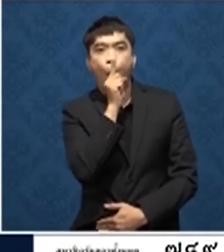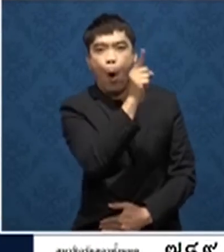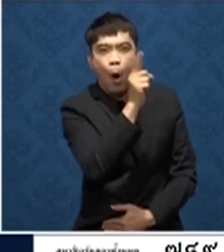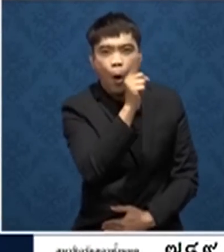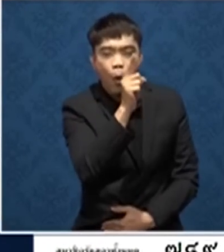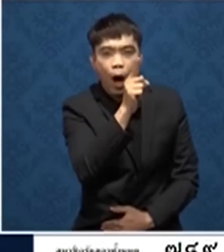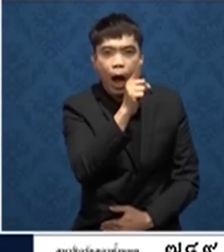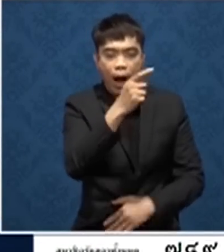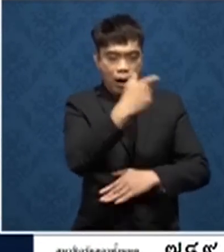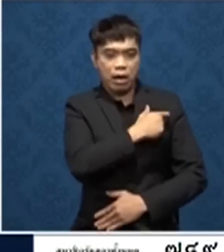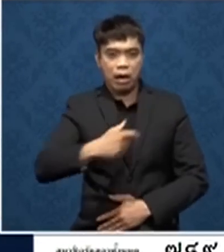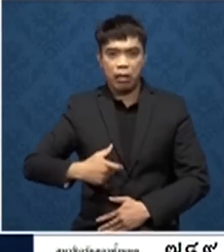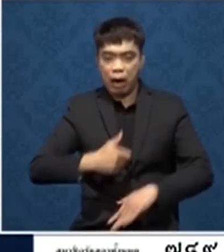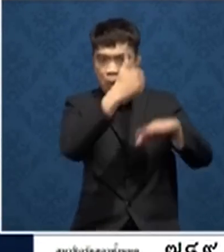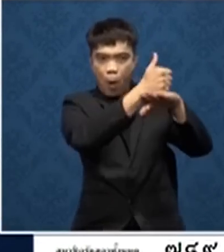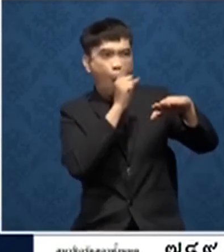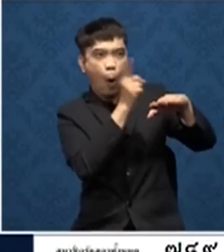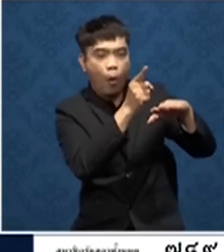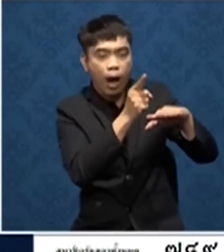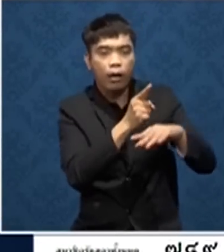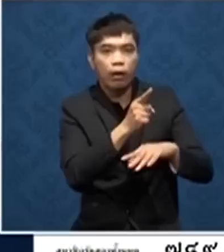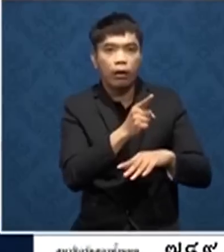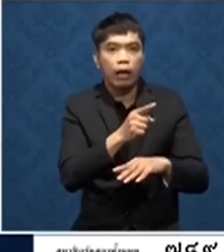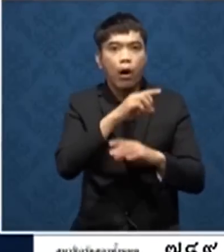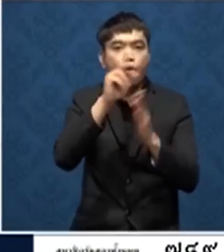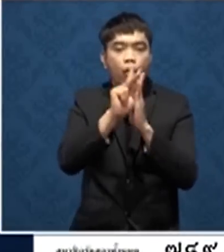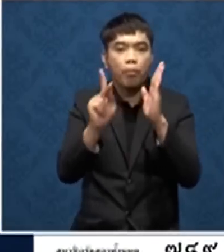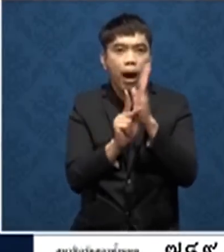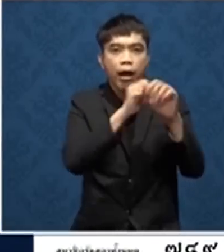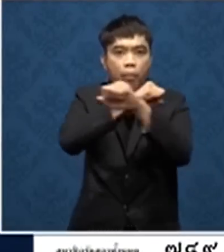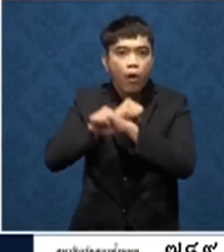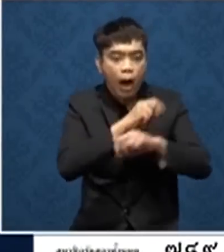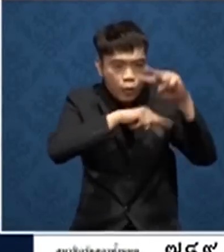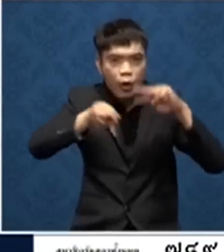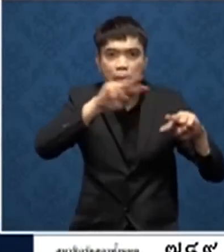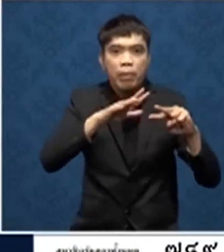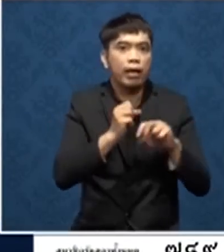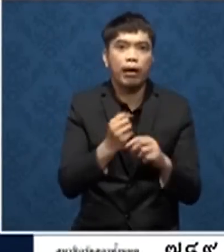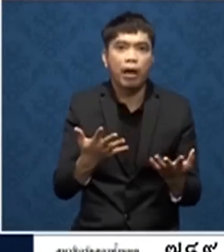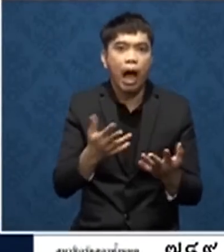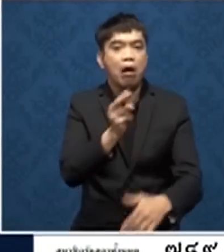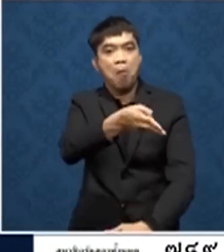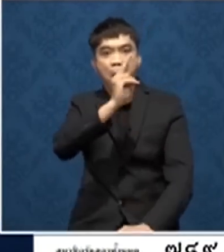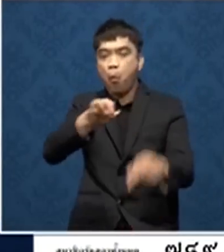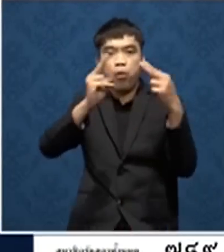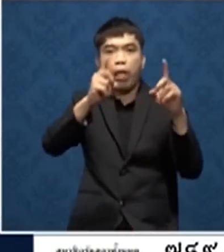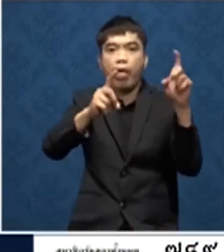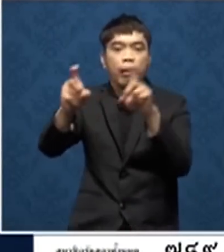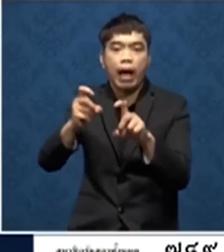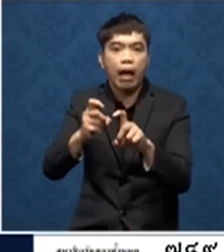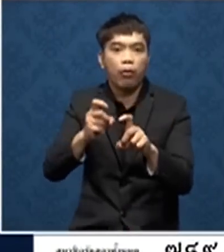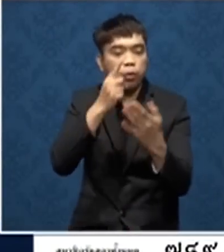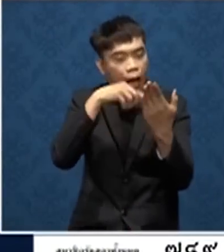คุ้มครองสถาบันพระมหากษัตริย์ยิงกันระเบิดแน่มึงประเทศไทยเลยครับจะยิงกันชิบหาย